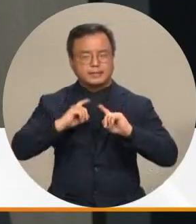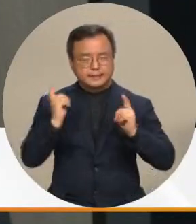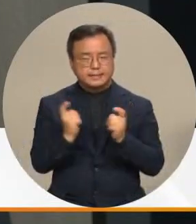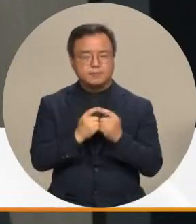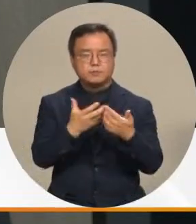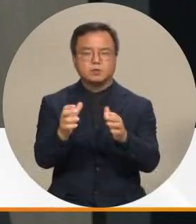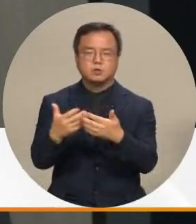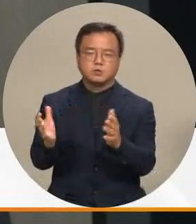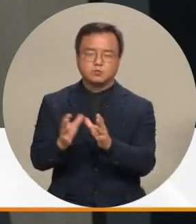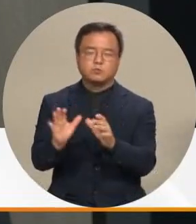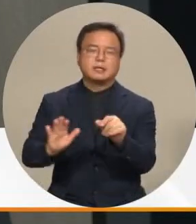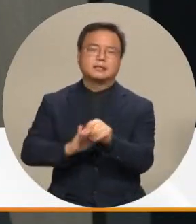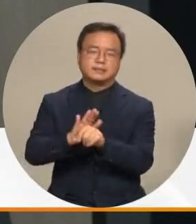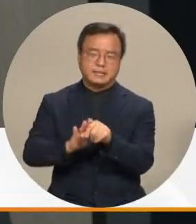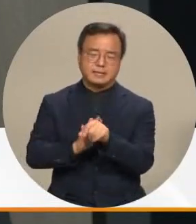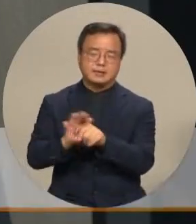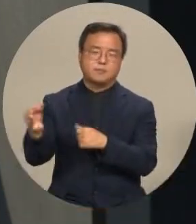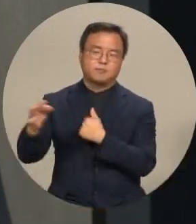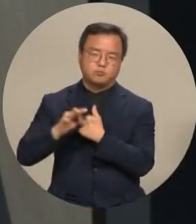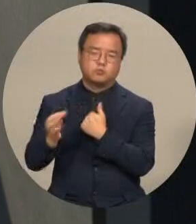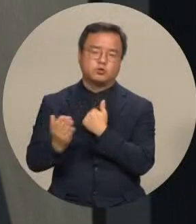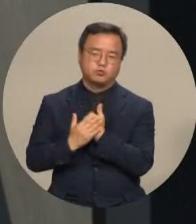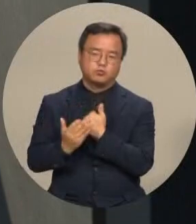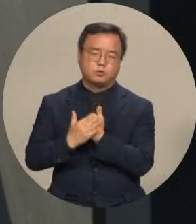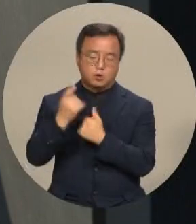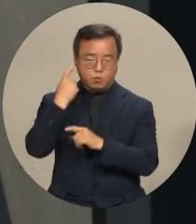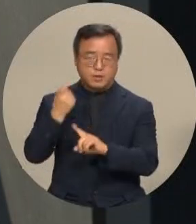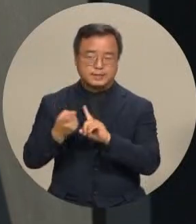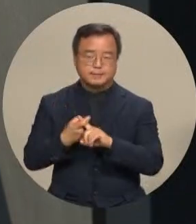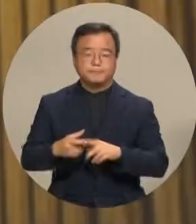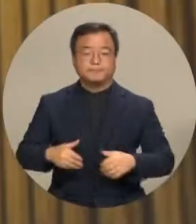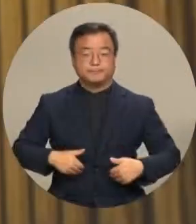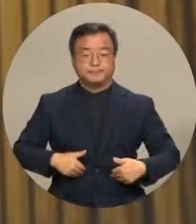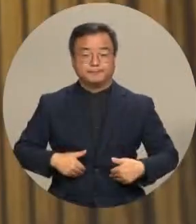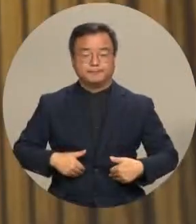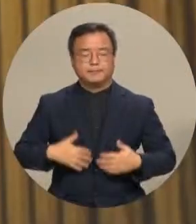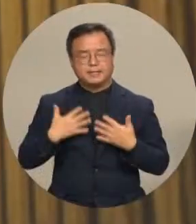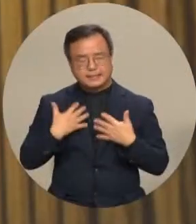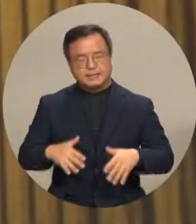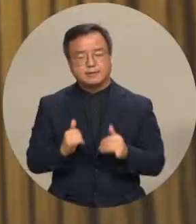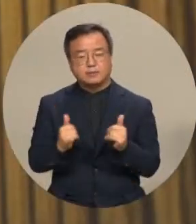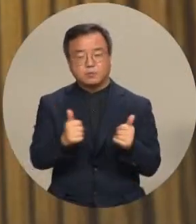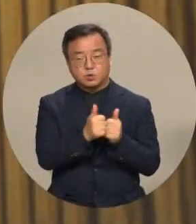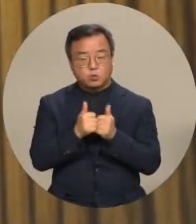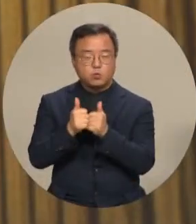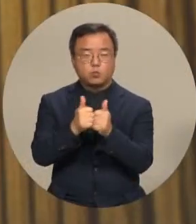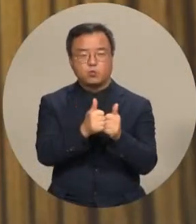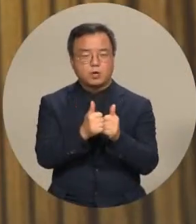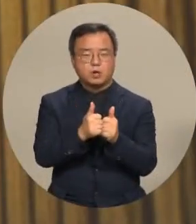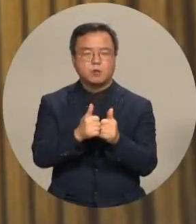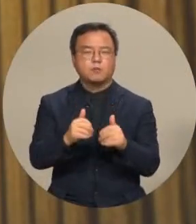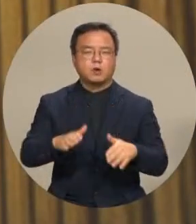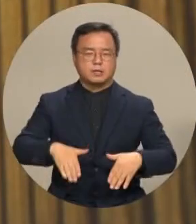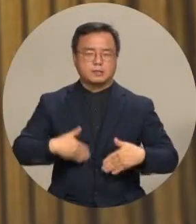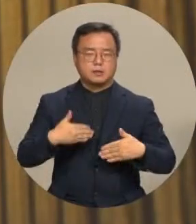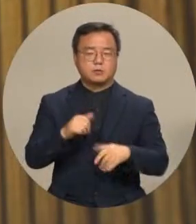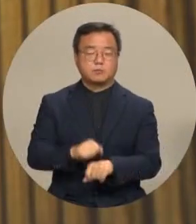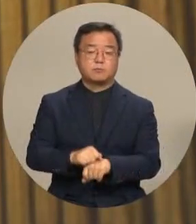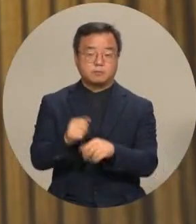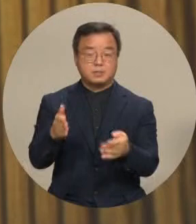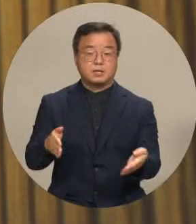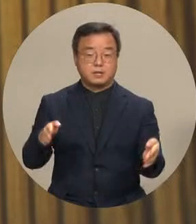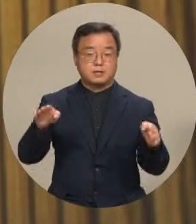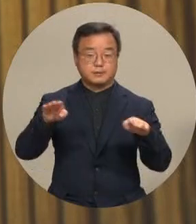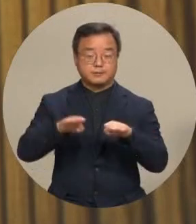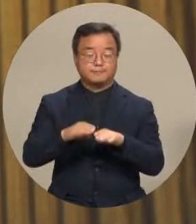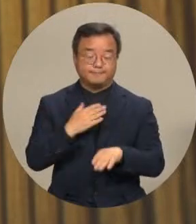사랑과 혼의 관심이 가장 젖힐 필요하다고 생각이 듭니다네 약자와의 동행을 이어가기엔 온기창고 마지막으로 꼭 전하고